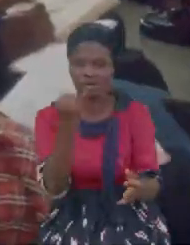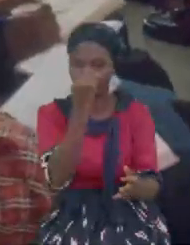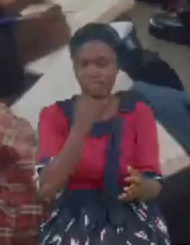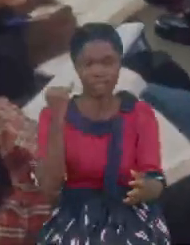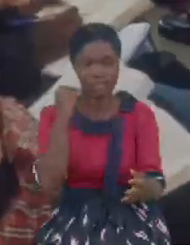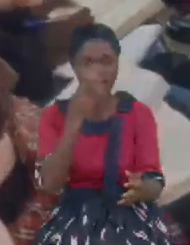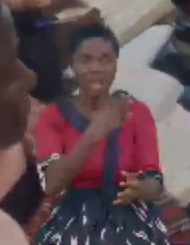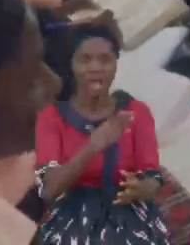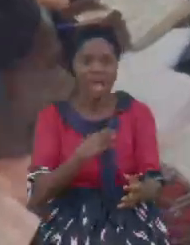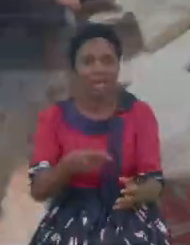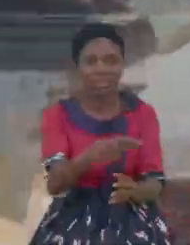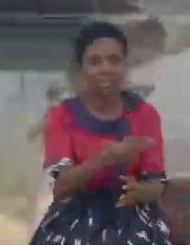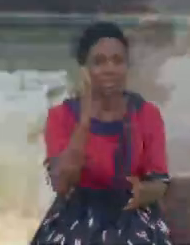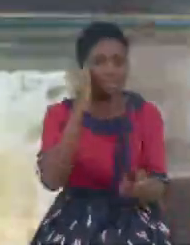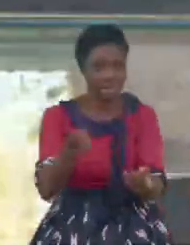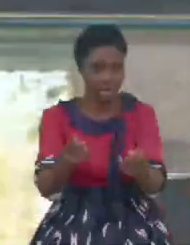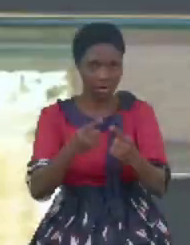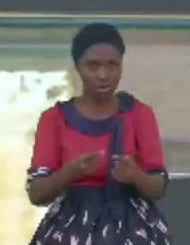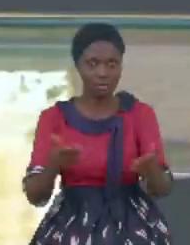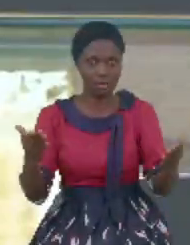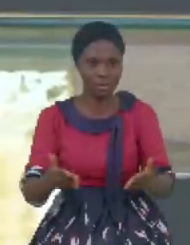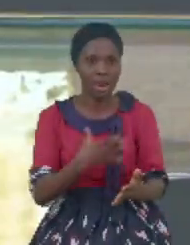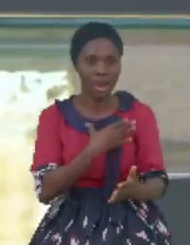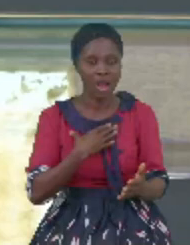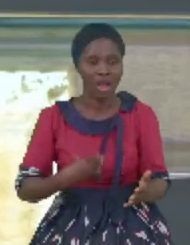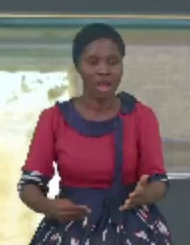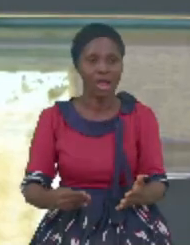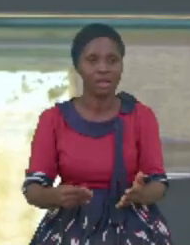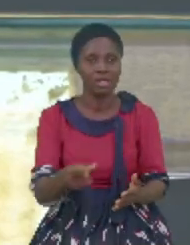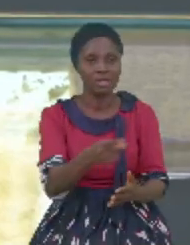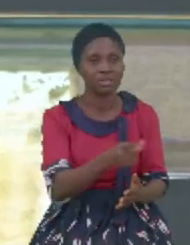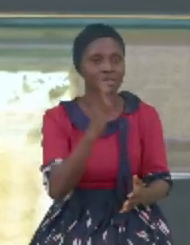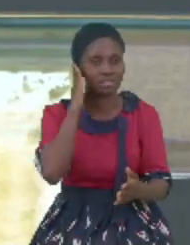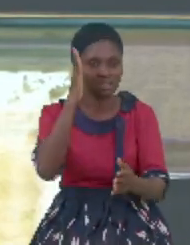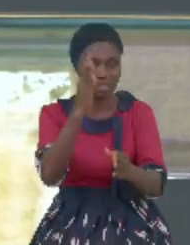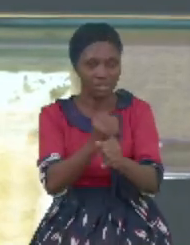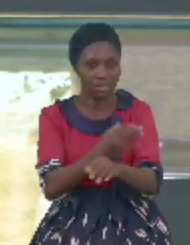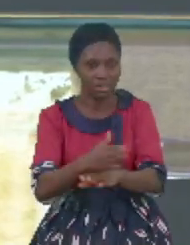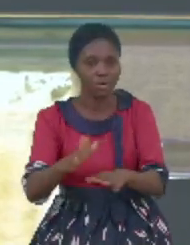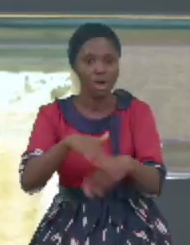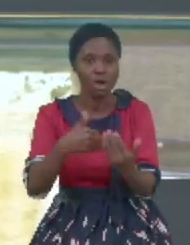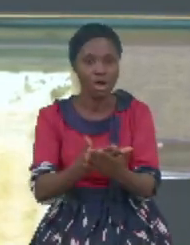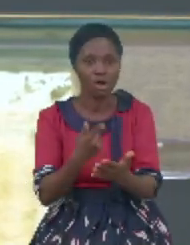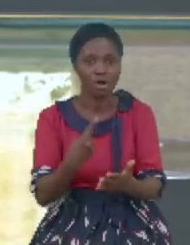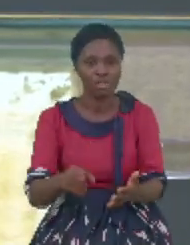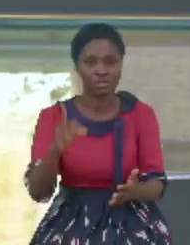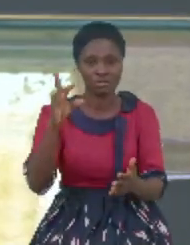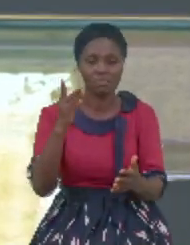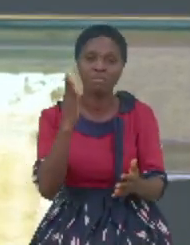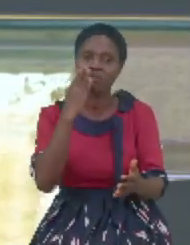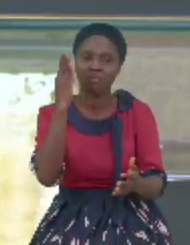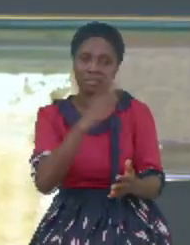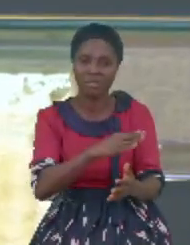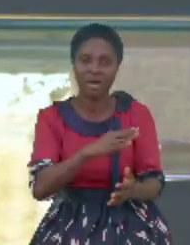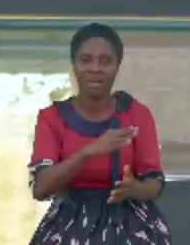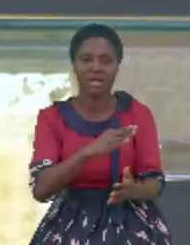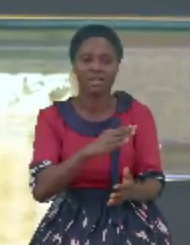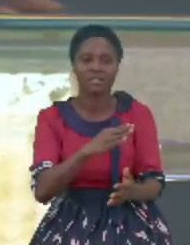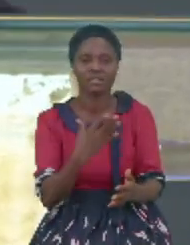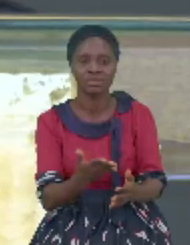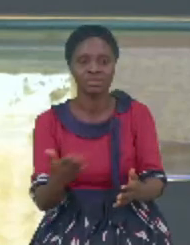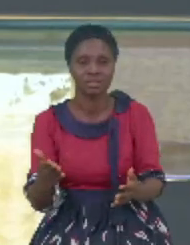C'est là qu'ils iront et ils en ôteront toutes les idoles et toutes les abominations.